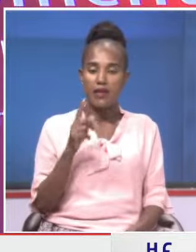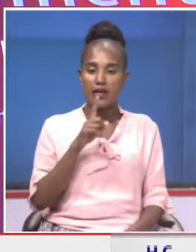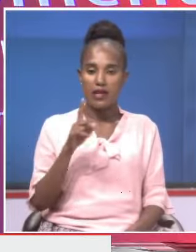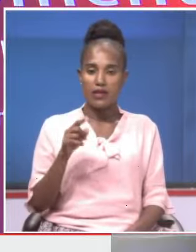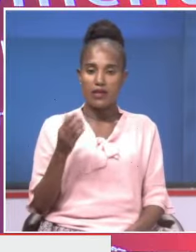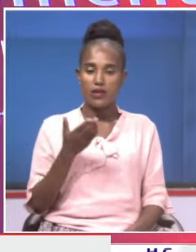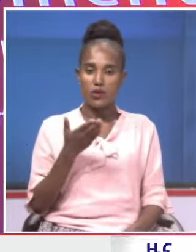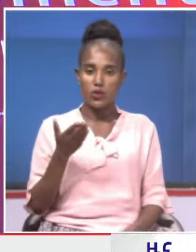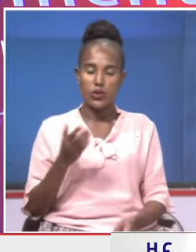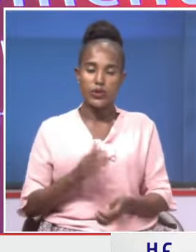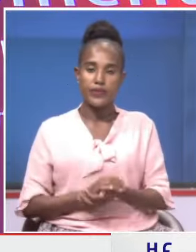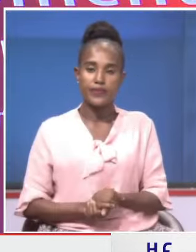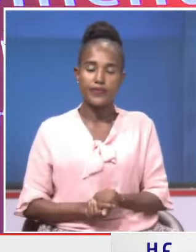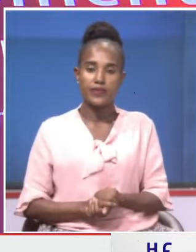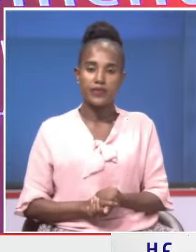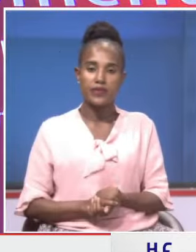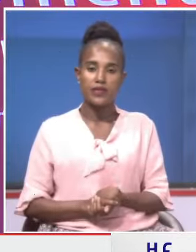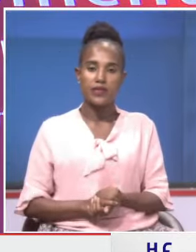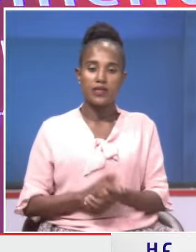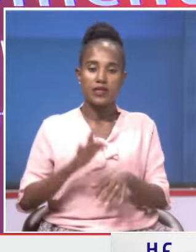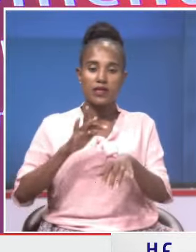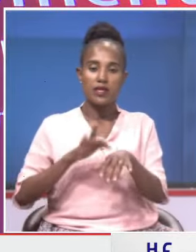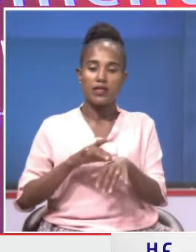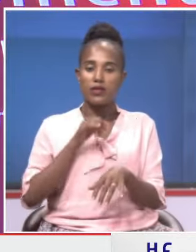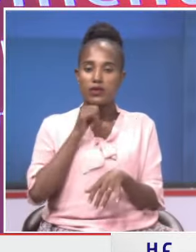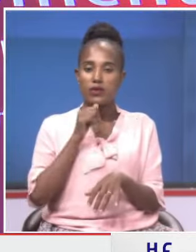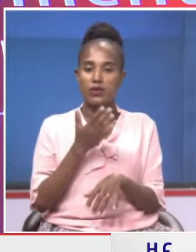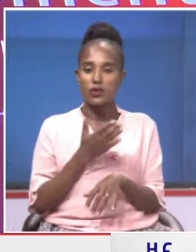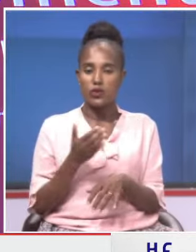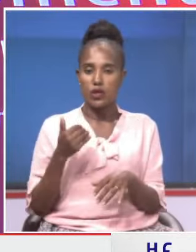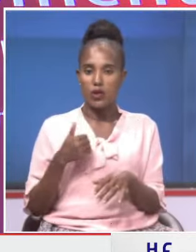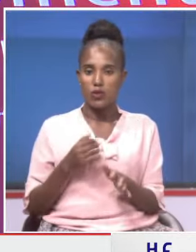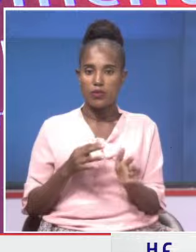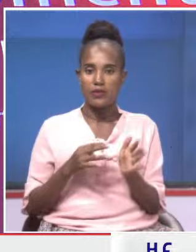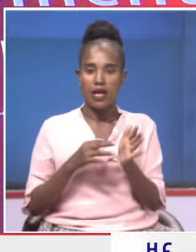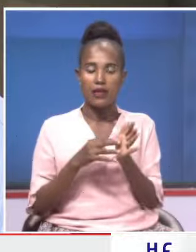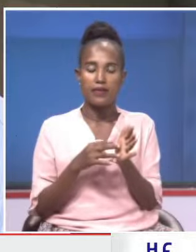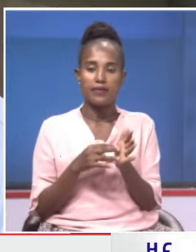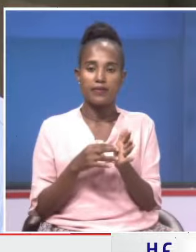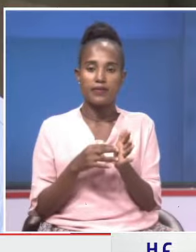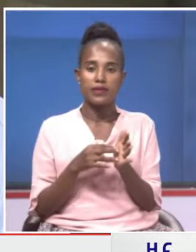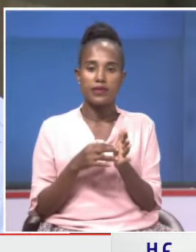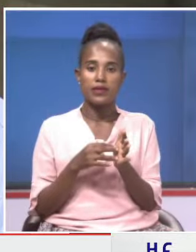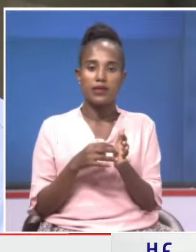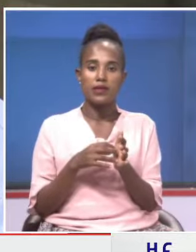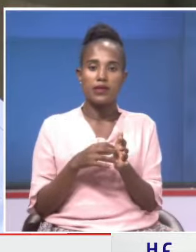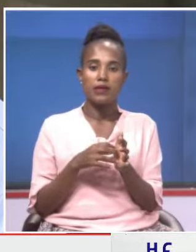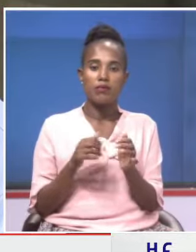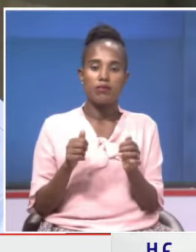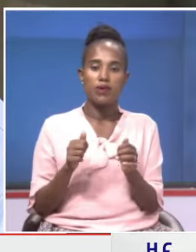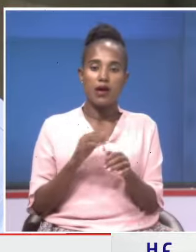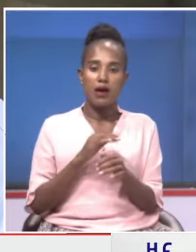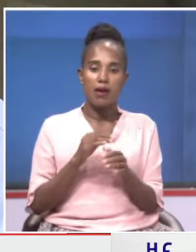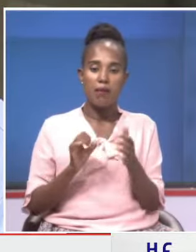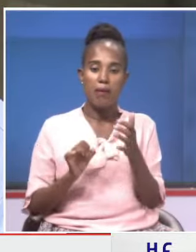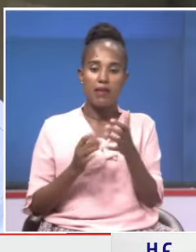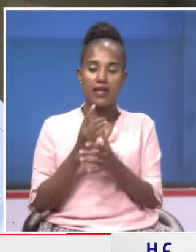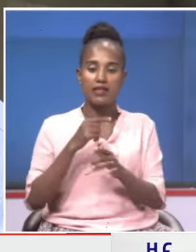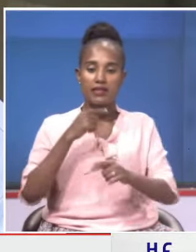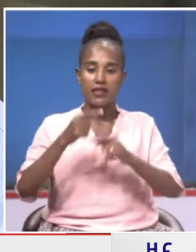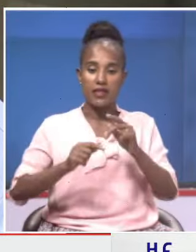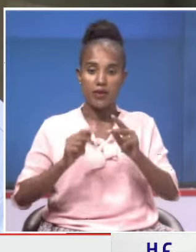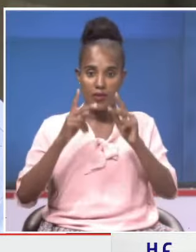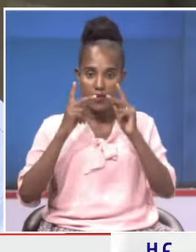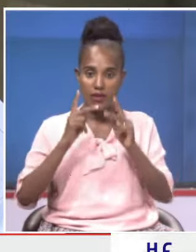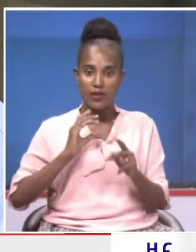አንዳንድ ነገሮች ያልተነኩ ነገሮች አሉ። አሁን ለምሳሌ በአግሮኖሚክ በአመራረት ዘይቤው